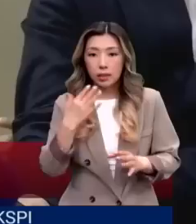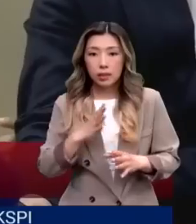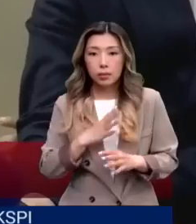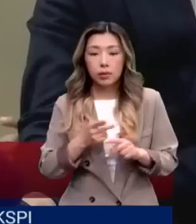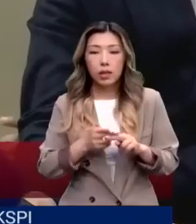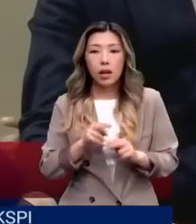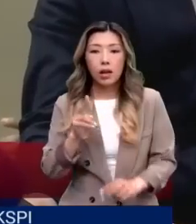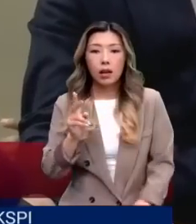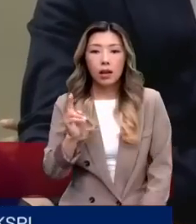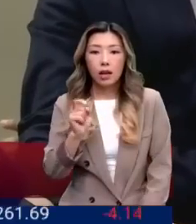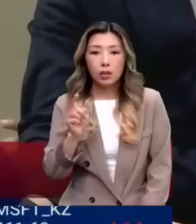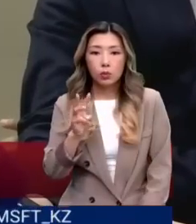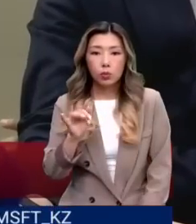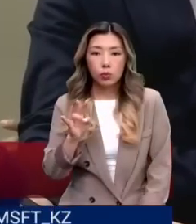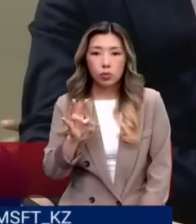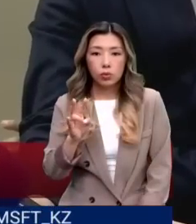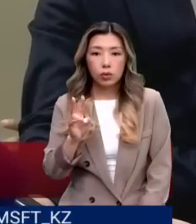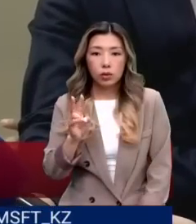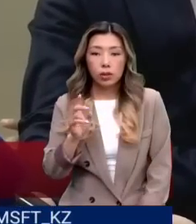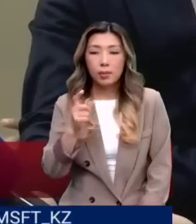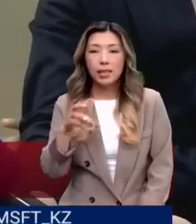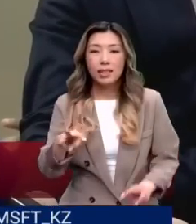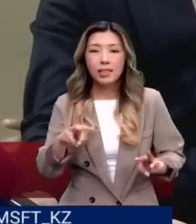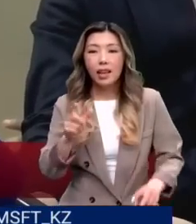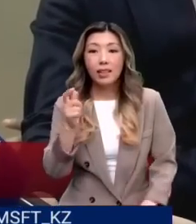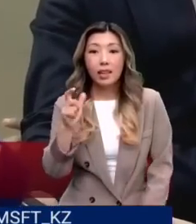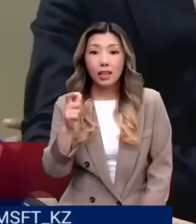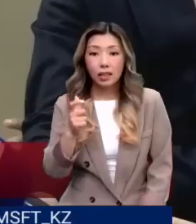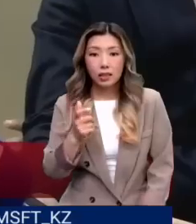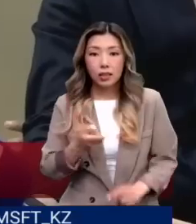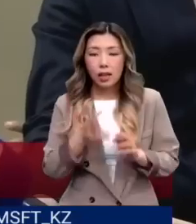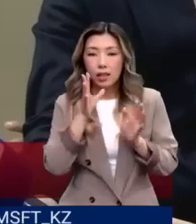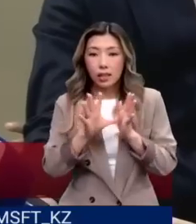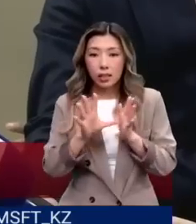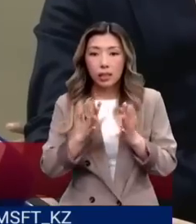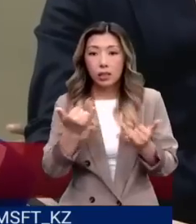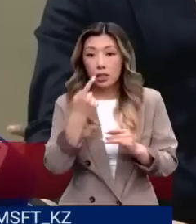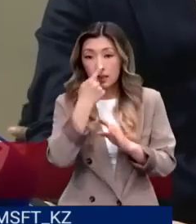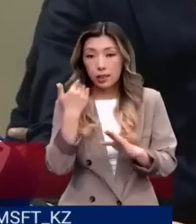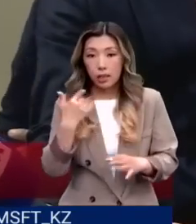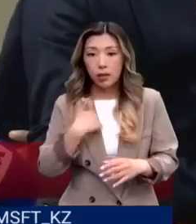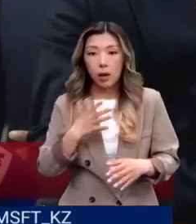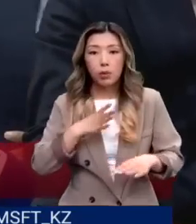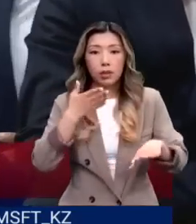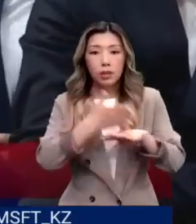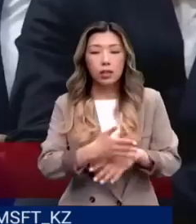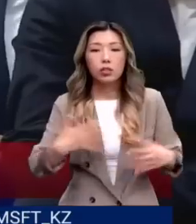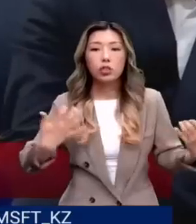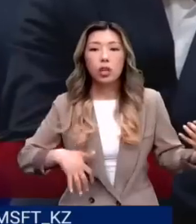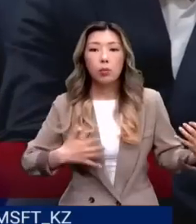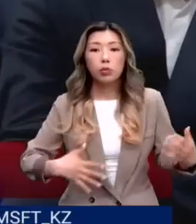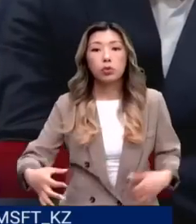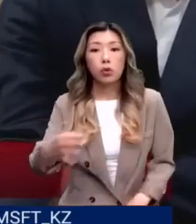Самрук-Казна и Министерство энергетики. Буквально недавно я специально посетил Джамбульскую область